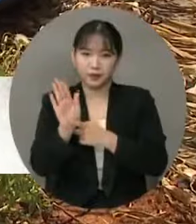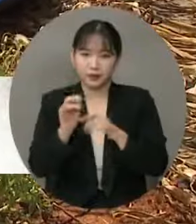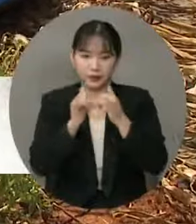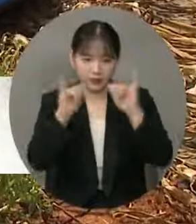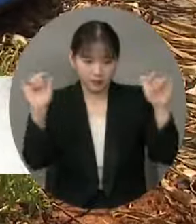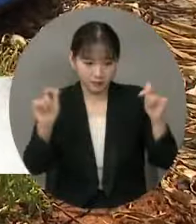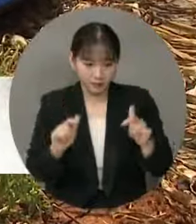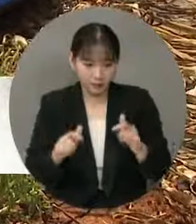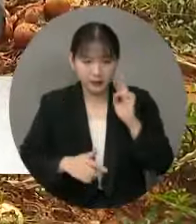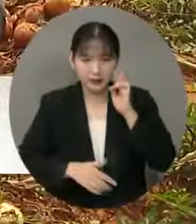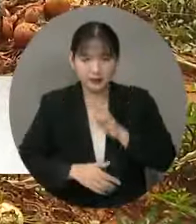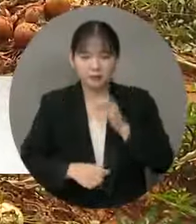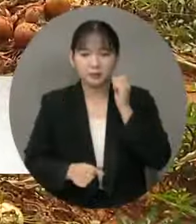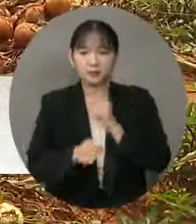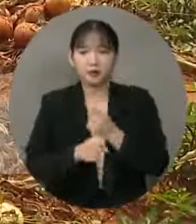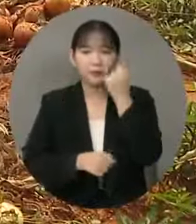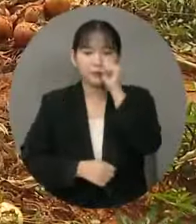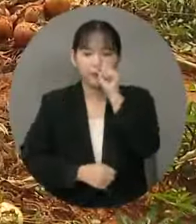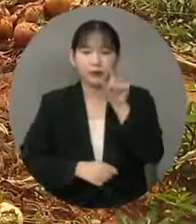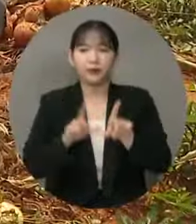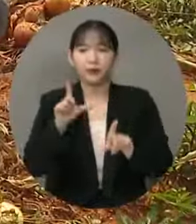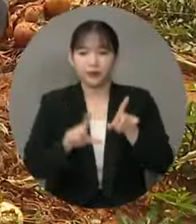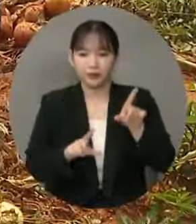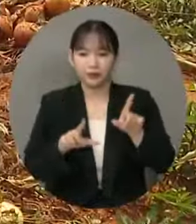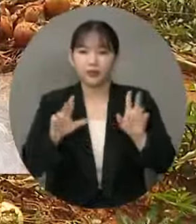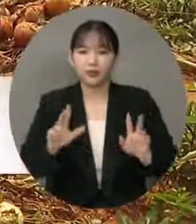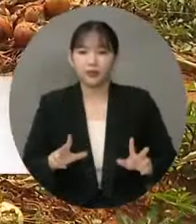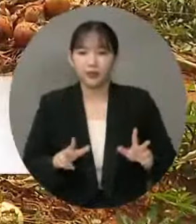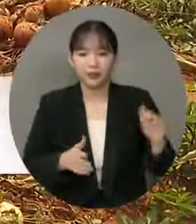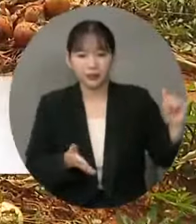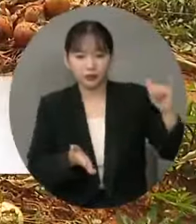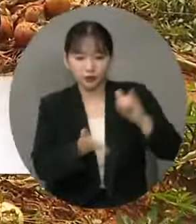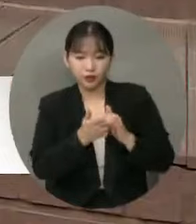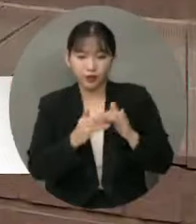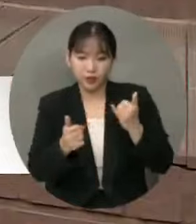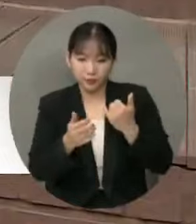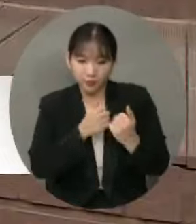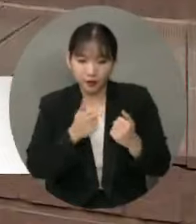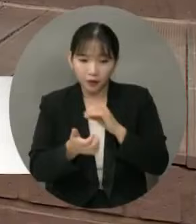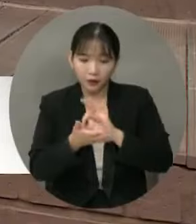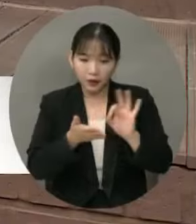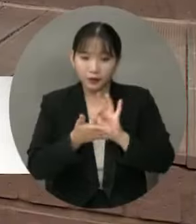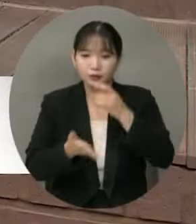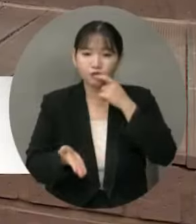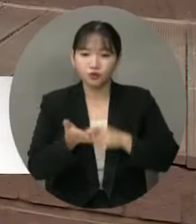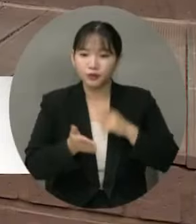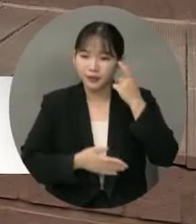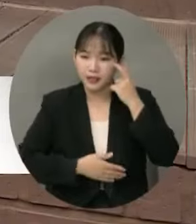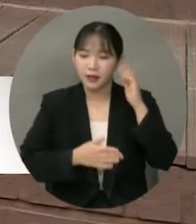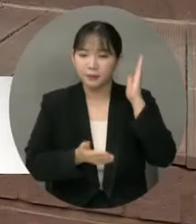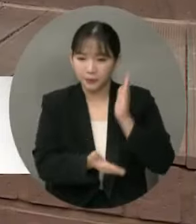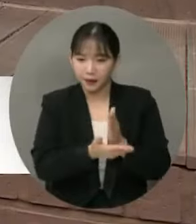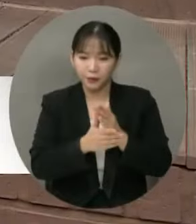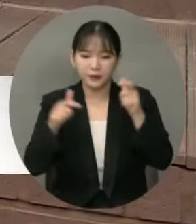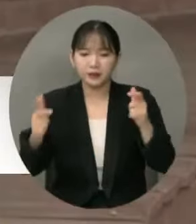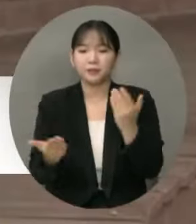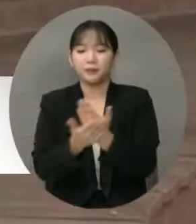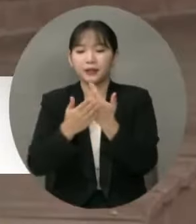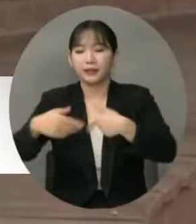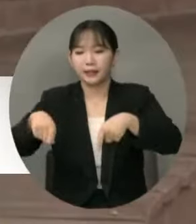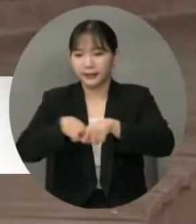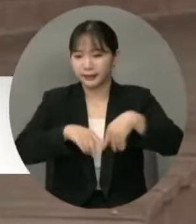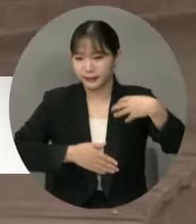인구감소 심화는 이미 예고된 상황 이제는 이주민을 당장 활용하기 쉬운 수단이 아닌 지역 발전을 함께